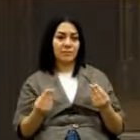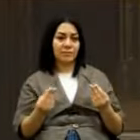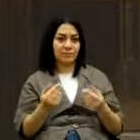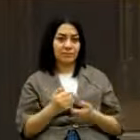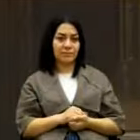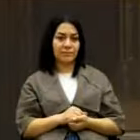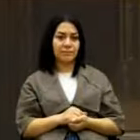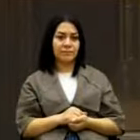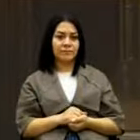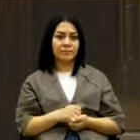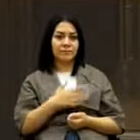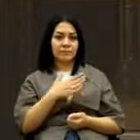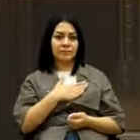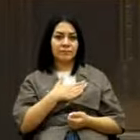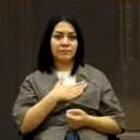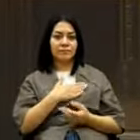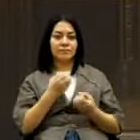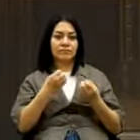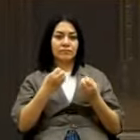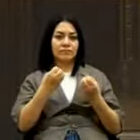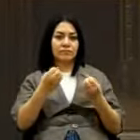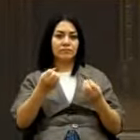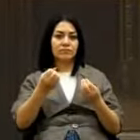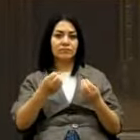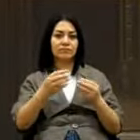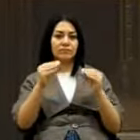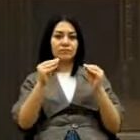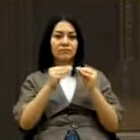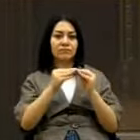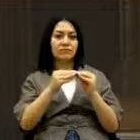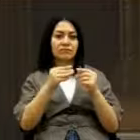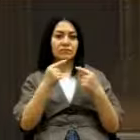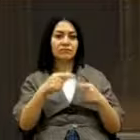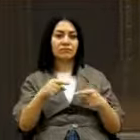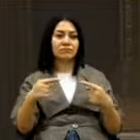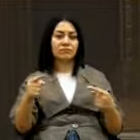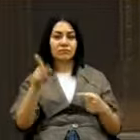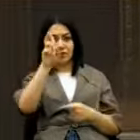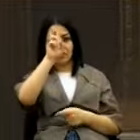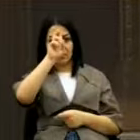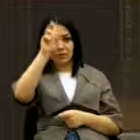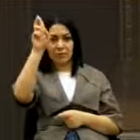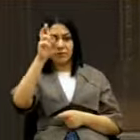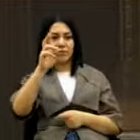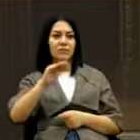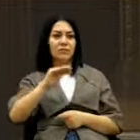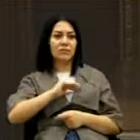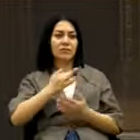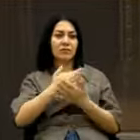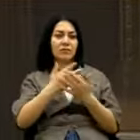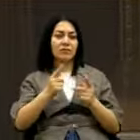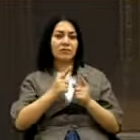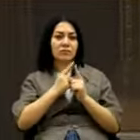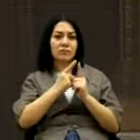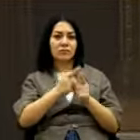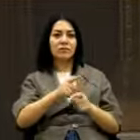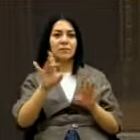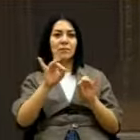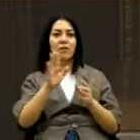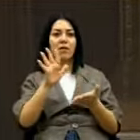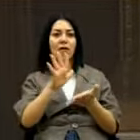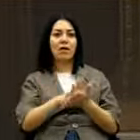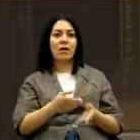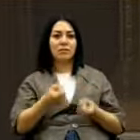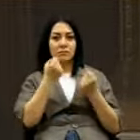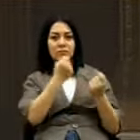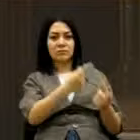վերջո, մեր ընթացքում ենք ավելի քան մեկ տասնյակ տարբեր կայսրություններ ենք ճանապարհել դեպի պատմության աղբանոց,